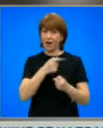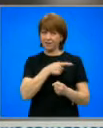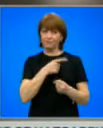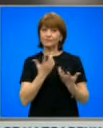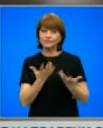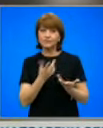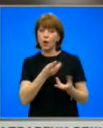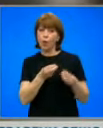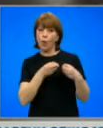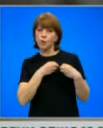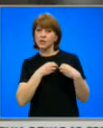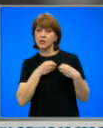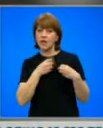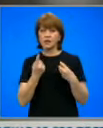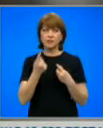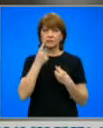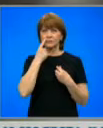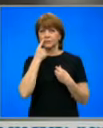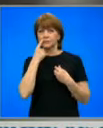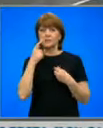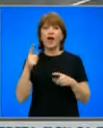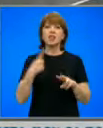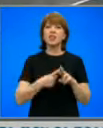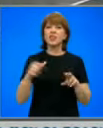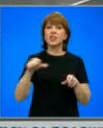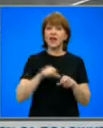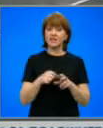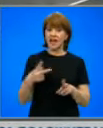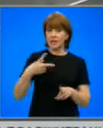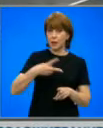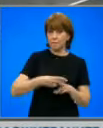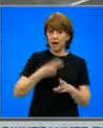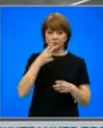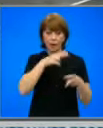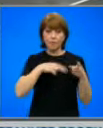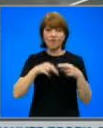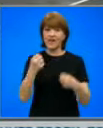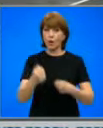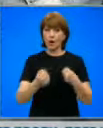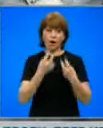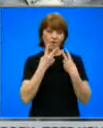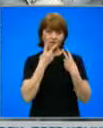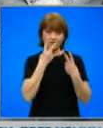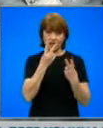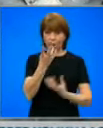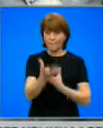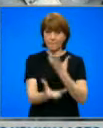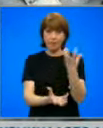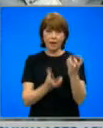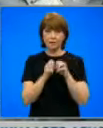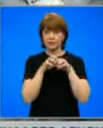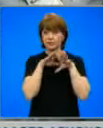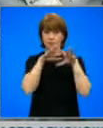твърди, че е усетил в движение миризма на нафта. Спрял и отворил капака, за да провери двигателя. Тогава видял пламъците да обхващат